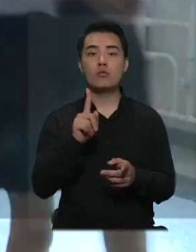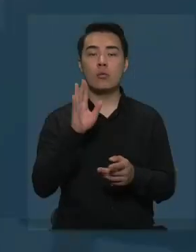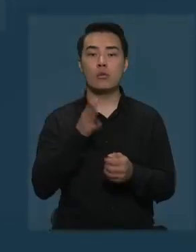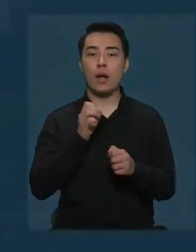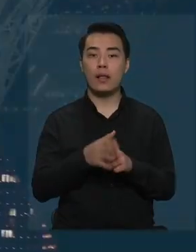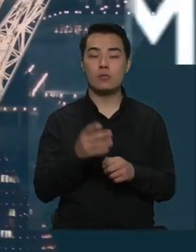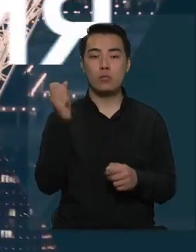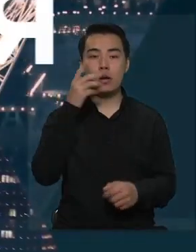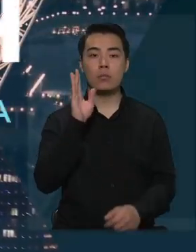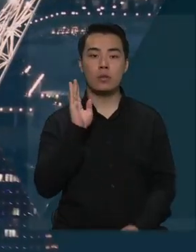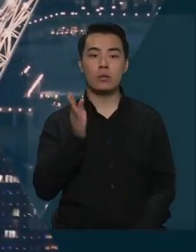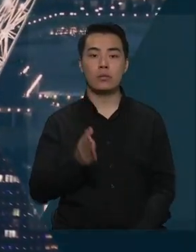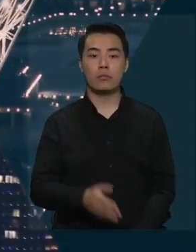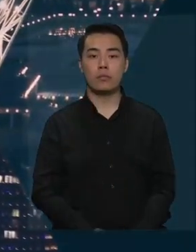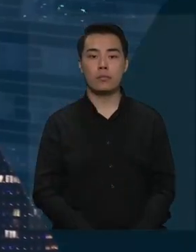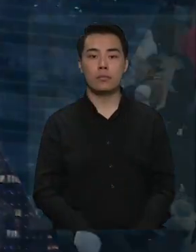потратить